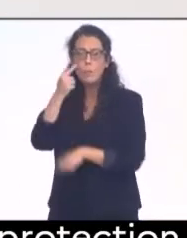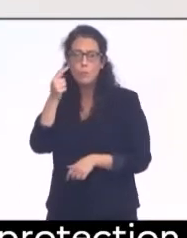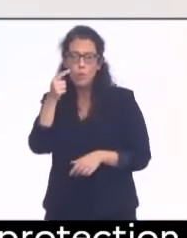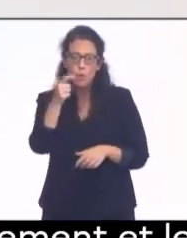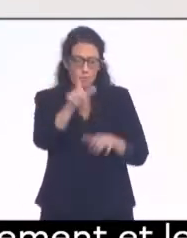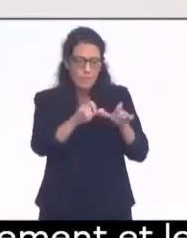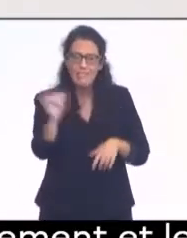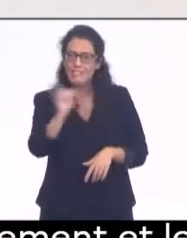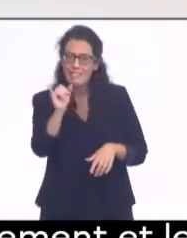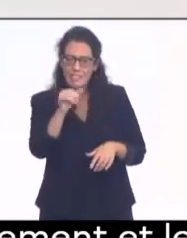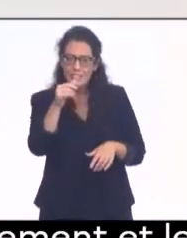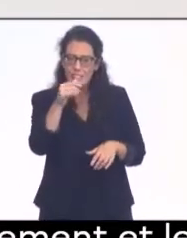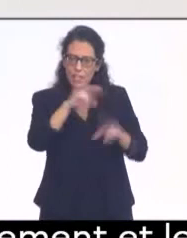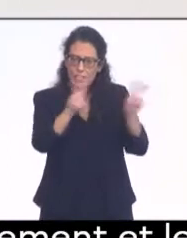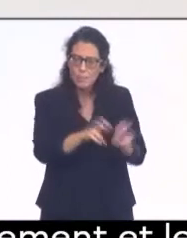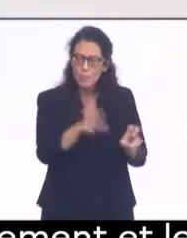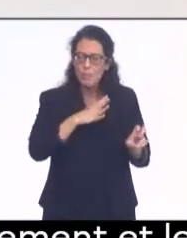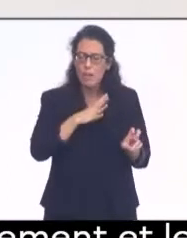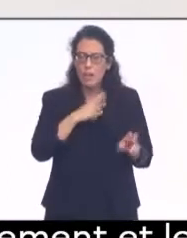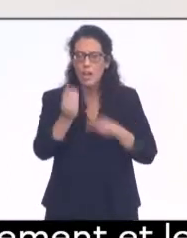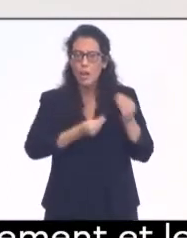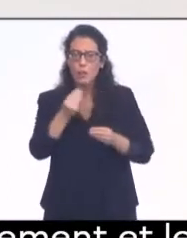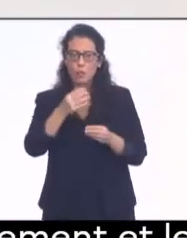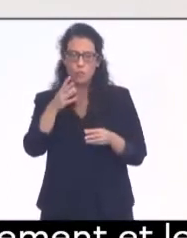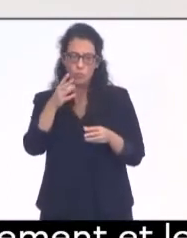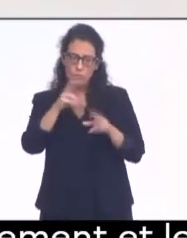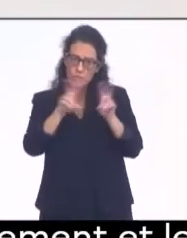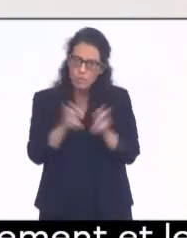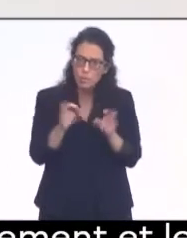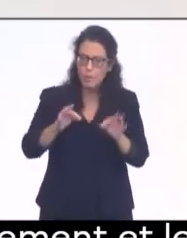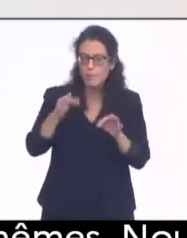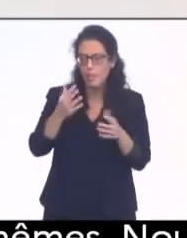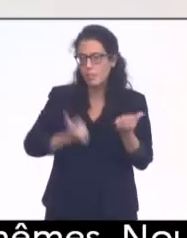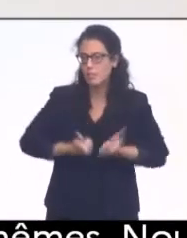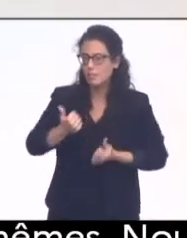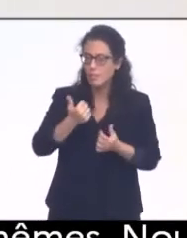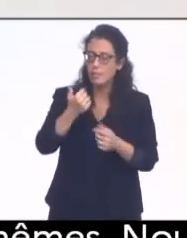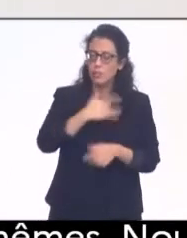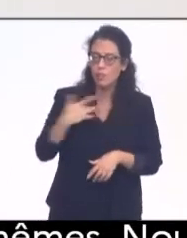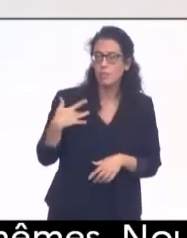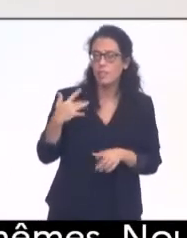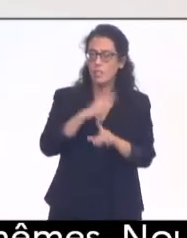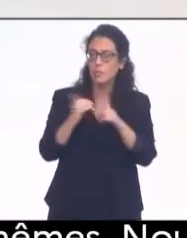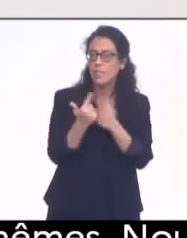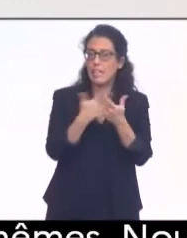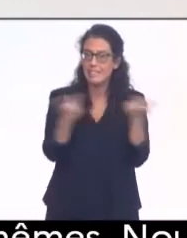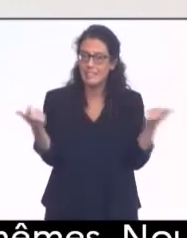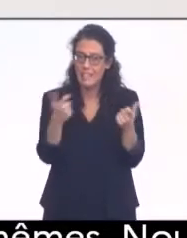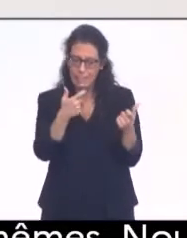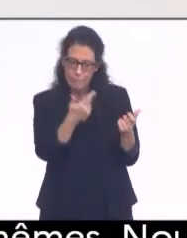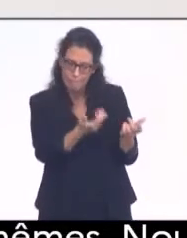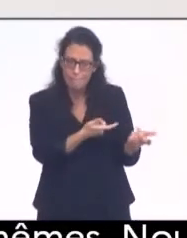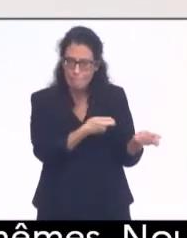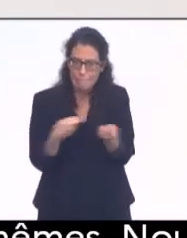ayant une expérience préalable dans le secteur médico-social pour leur proposer de reprendre une activité temporaire ou se faire accompagner pour revenir durablement